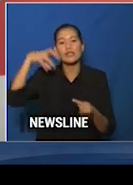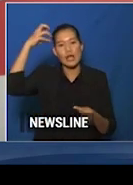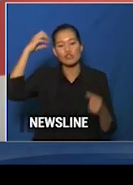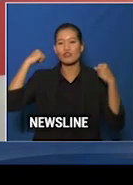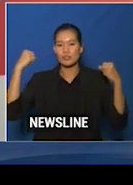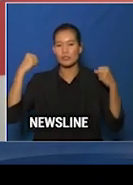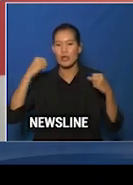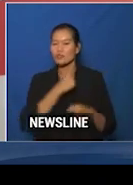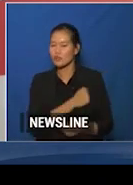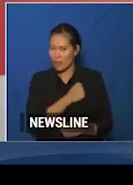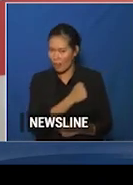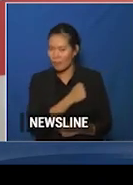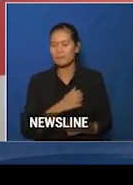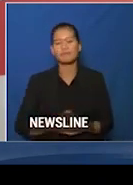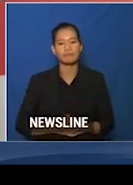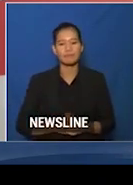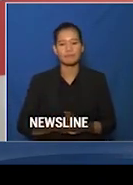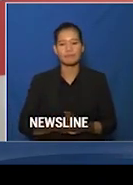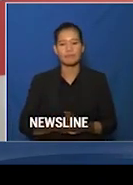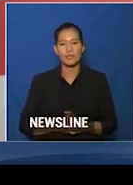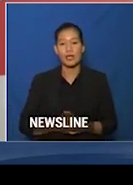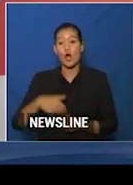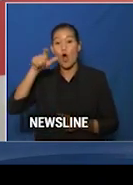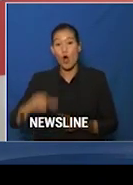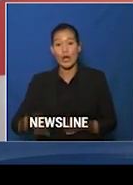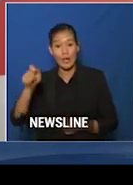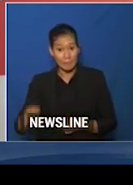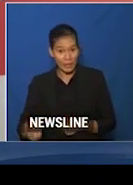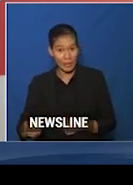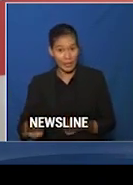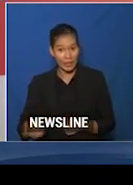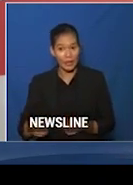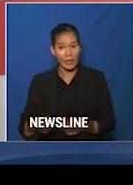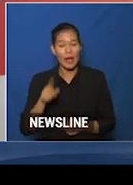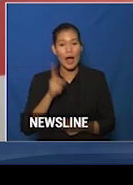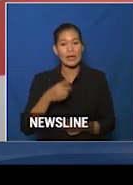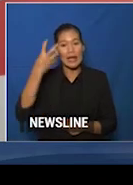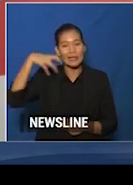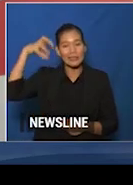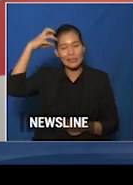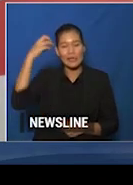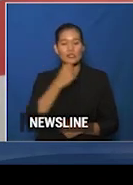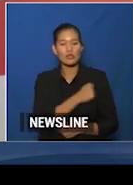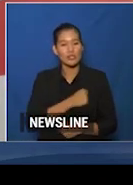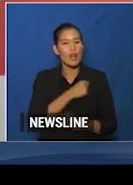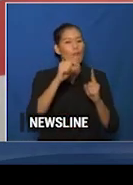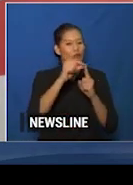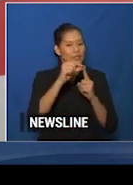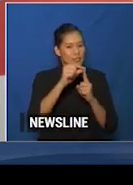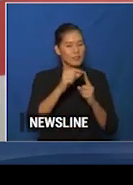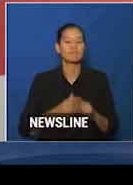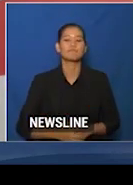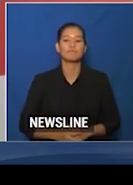di Dinas Kesehatan Provinsi dan end-user akan berada di Dinas Kesehatan Provinsi untuk distribusi sampai ke masa